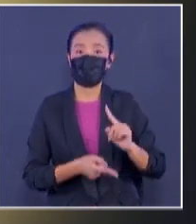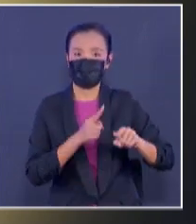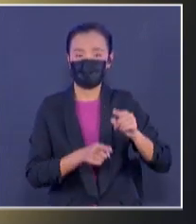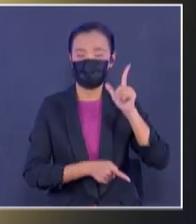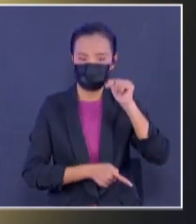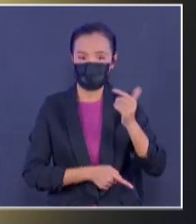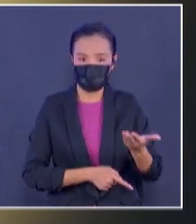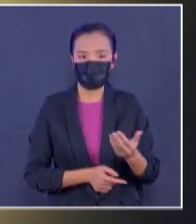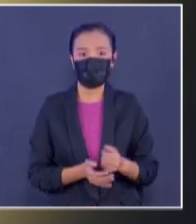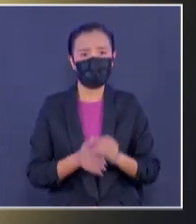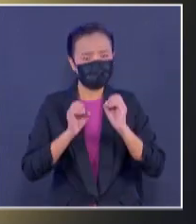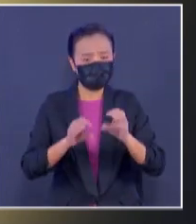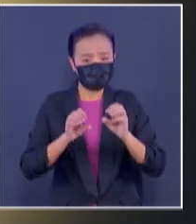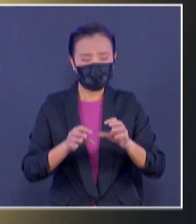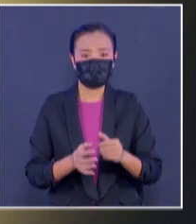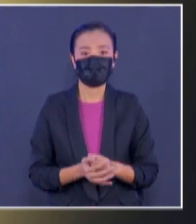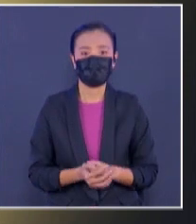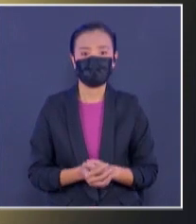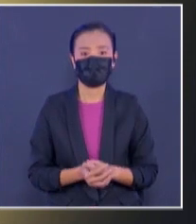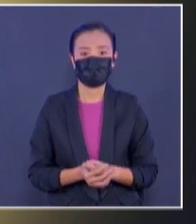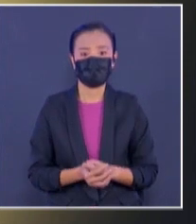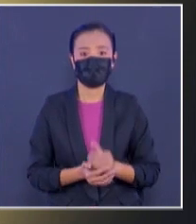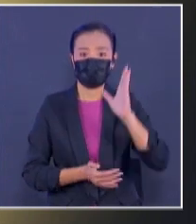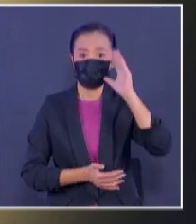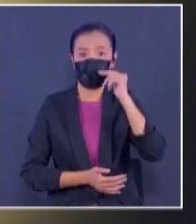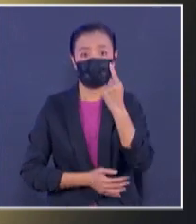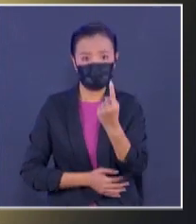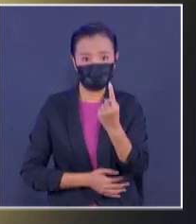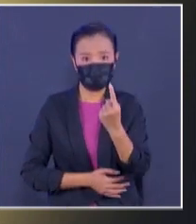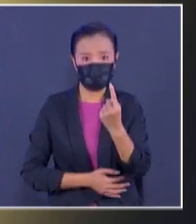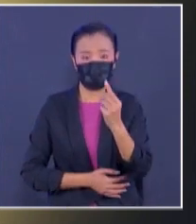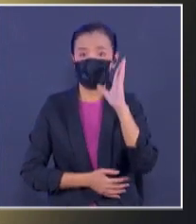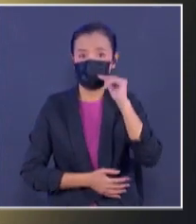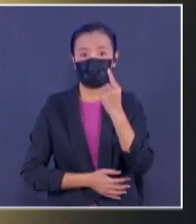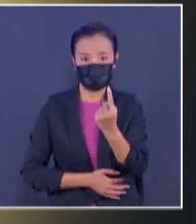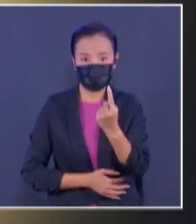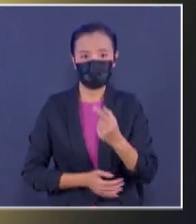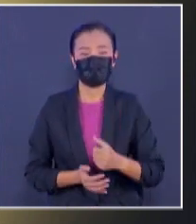ของแม่แล้วก็จะสอนตลอดว่าอยู่มีพ่อคนเดียวหรือแบบมีป้าคนเดียวอะไรอย่างเงี้ย